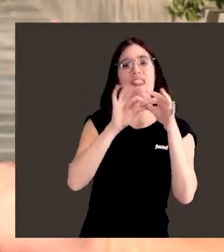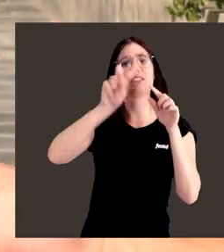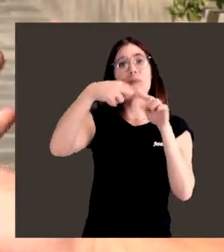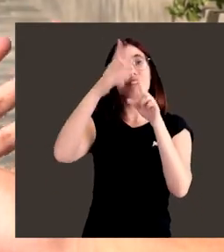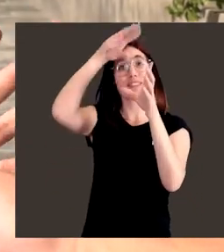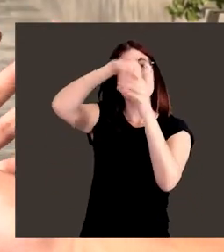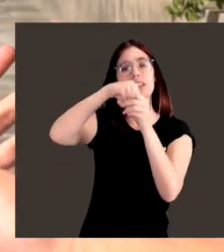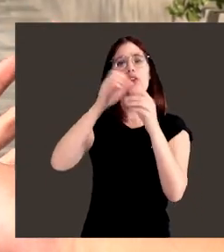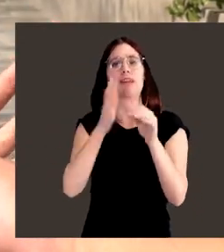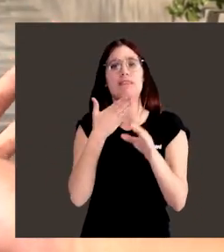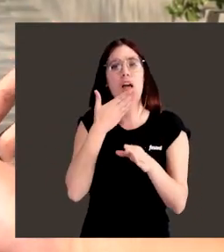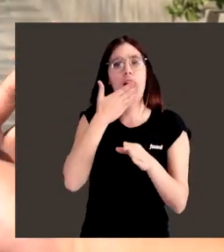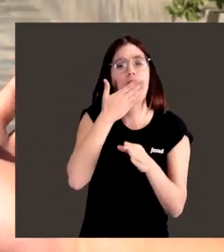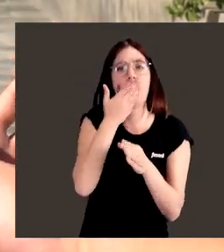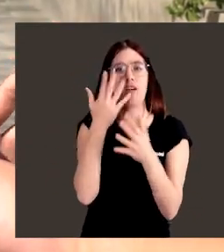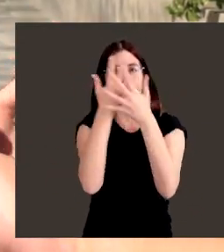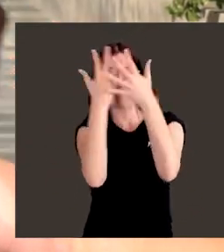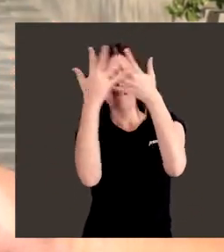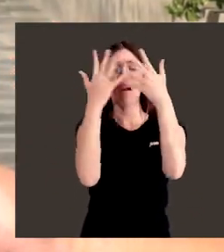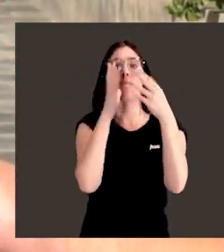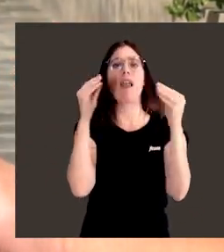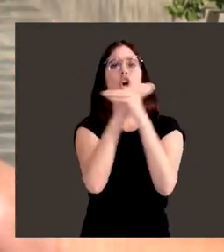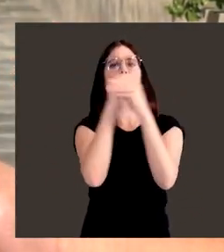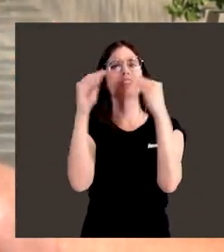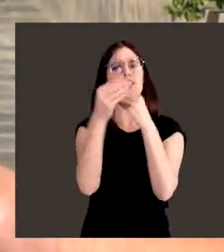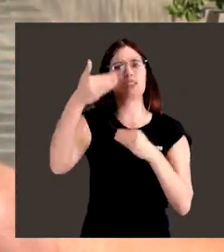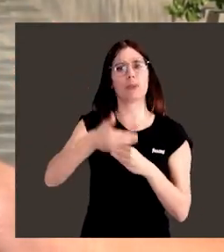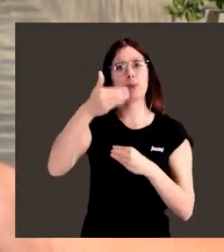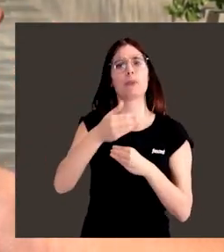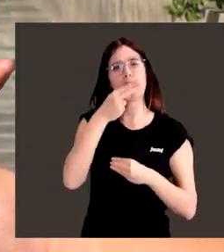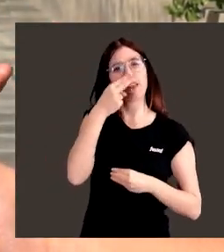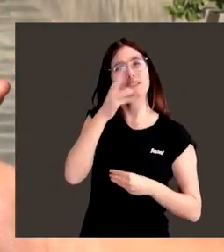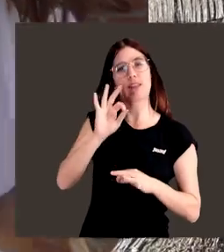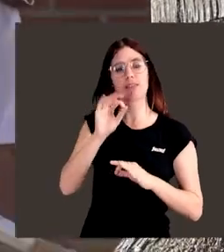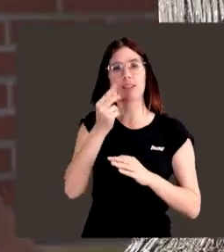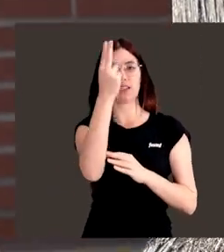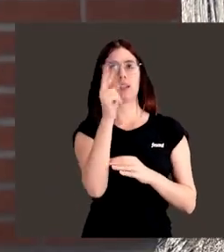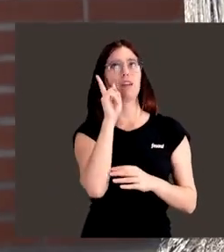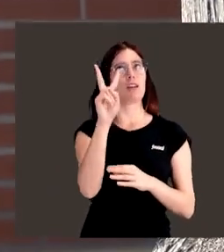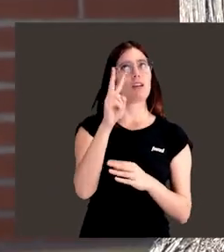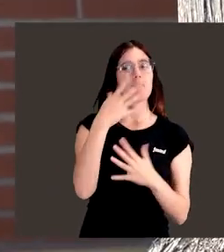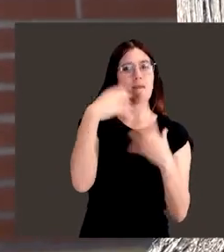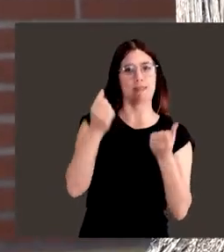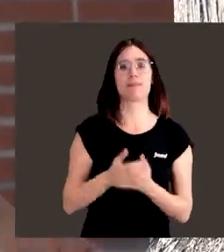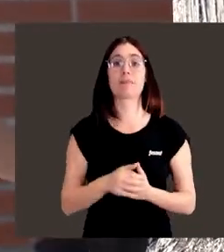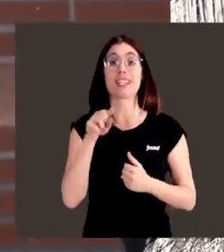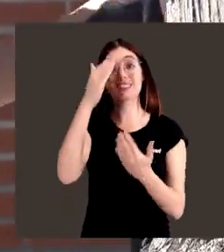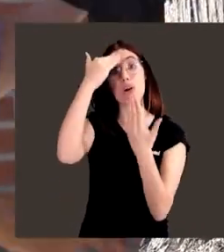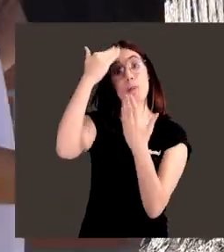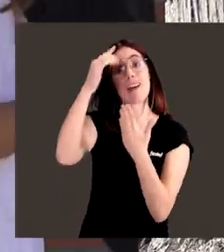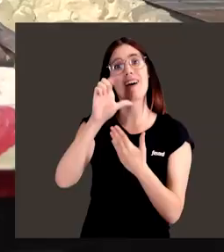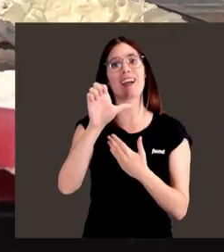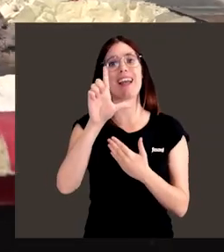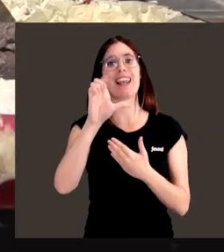verds, i l'ombra està feta amb tons més càlids, el qual crea un contrast que també és una mica més interessant a la vista. Amb aquest